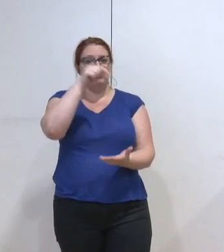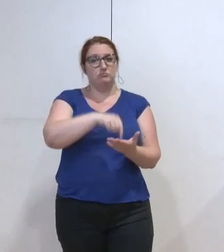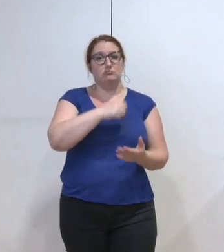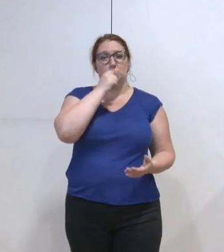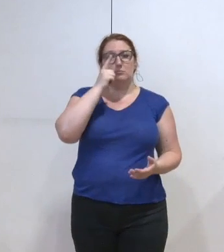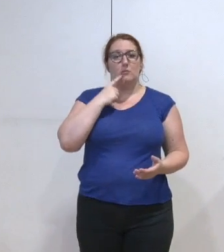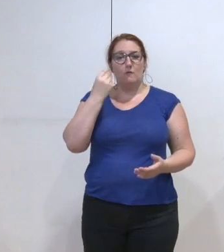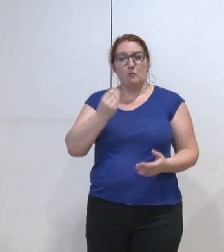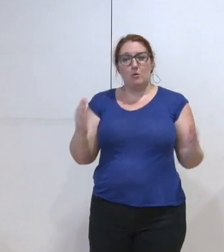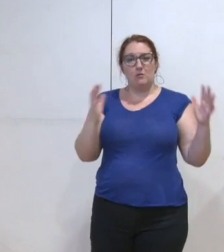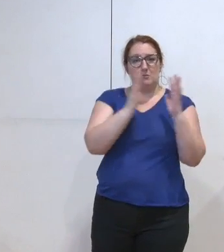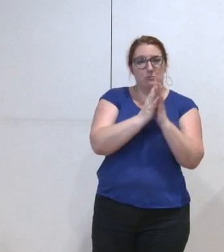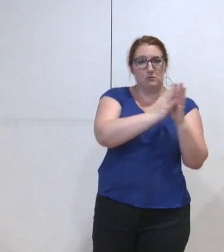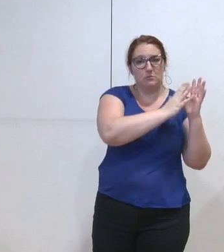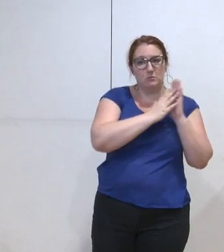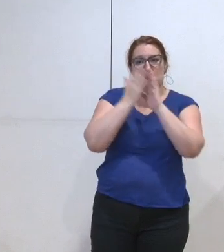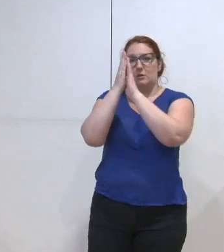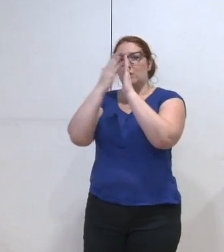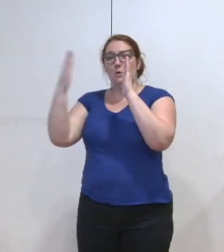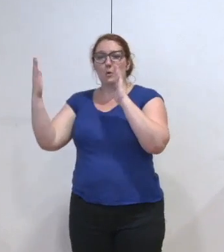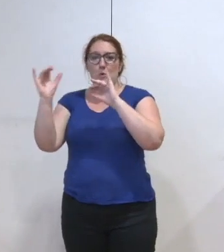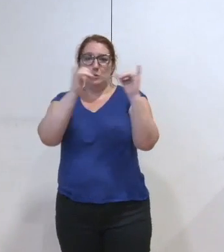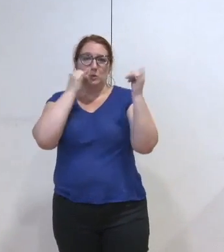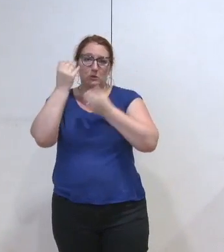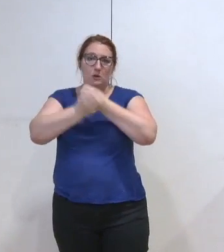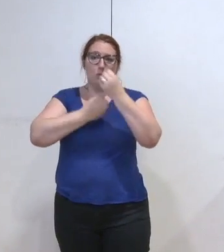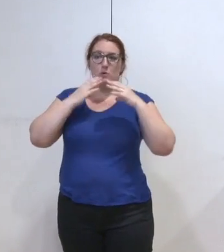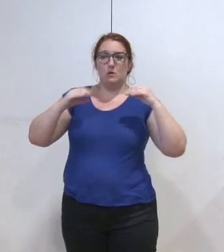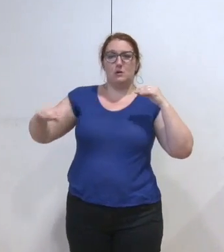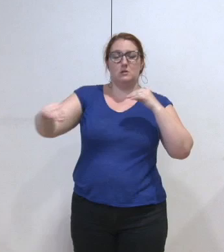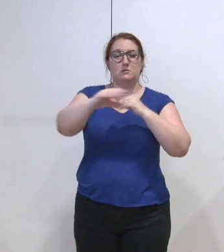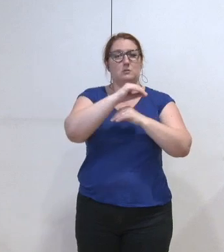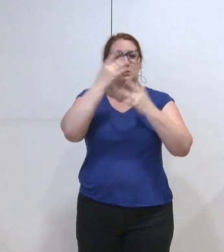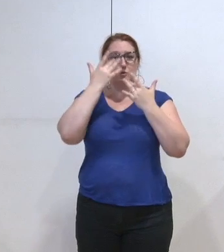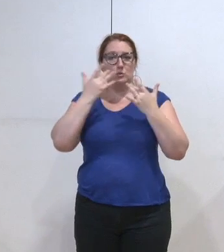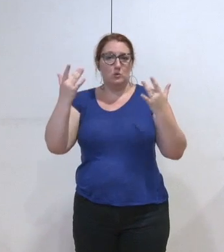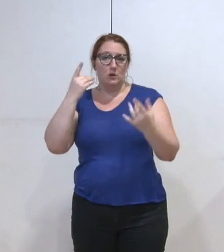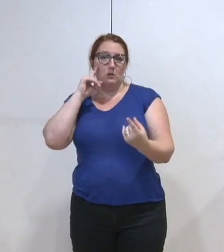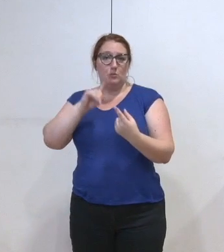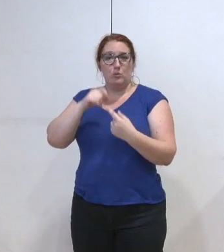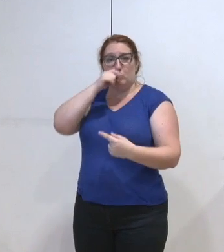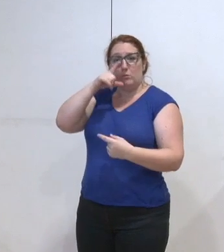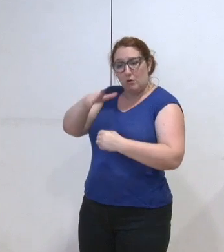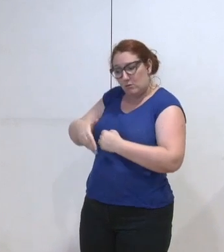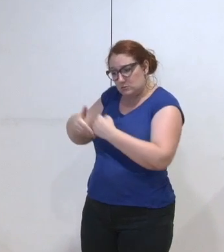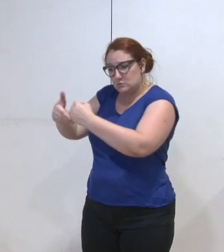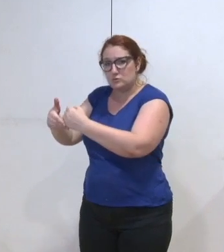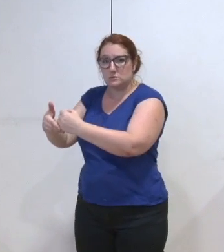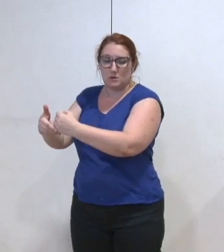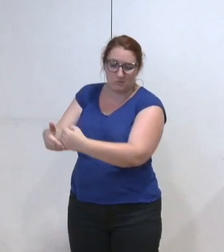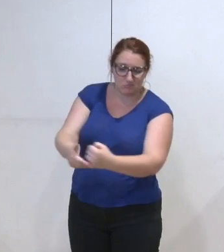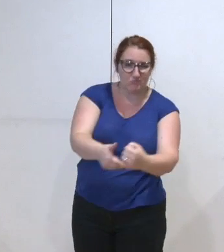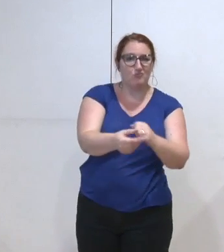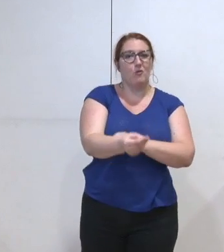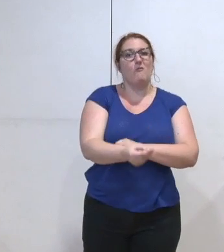ludothèques les espaces culturels afin d'apporter un soutien aux parents dans leurs fonctions auprès de leurs enfants nous porterons